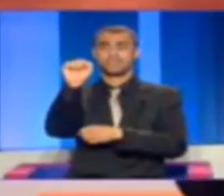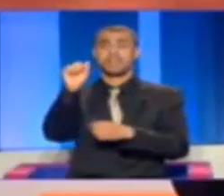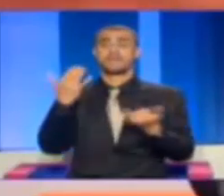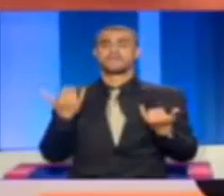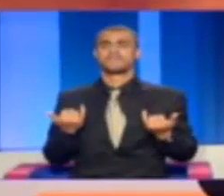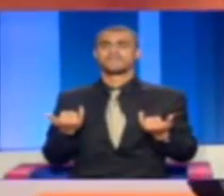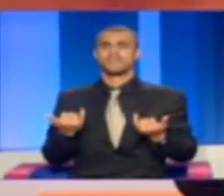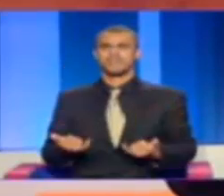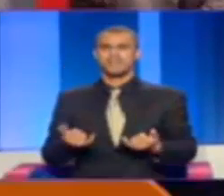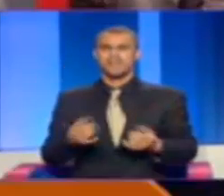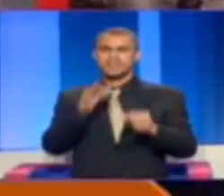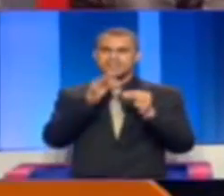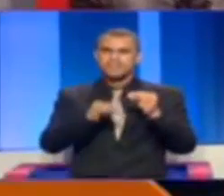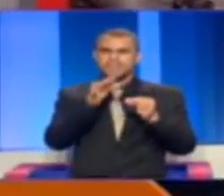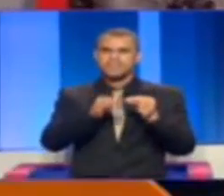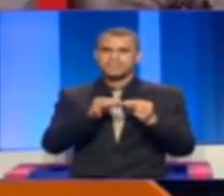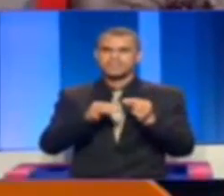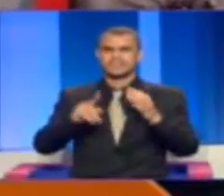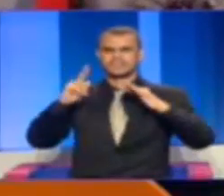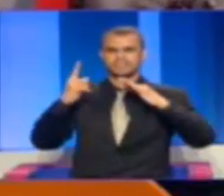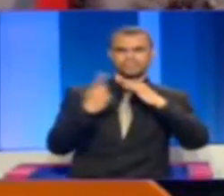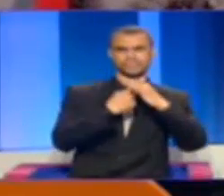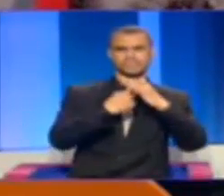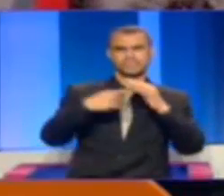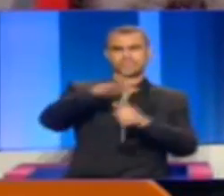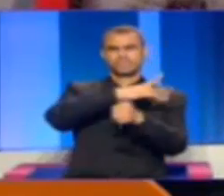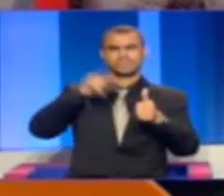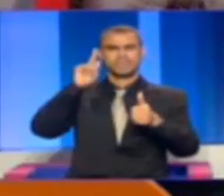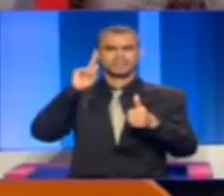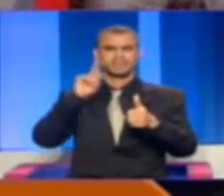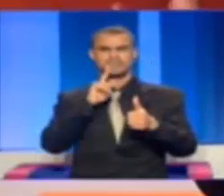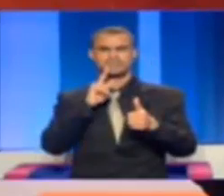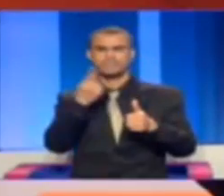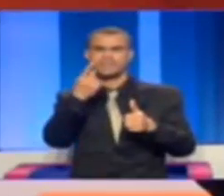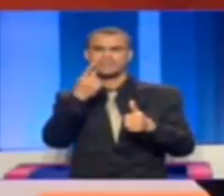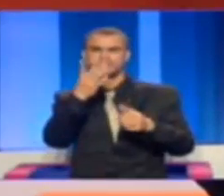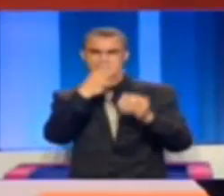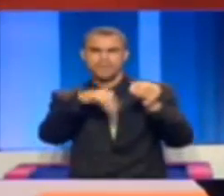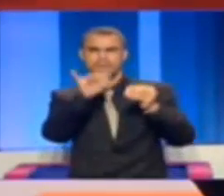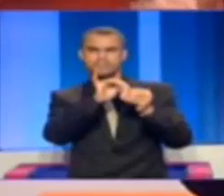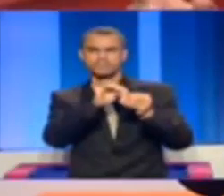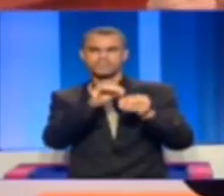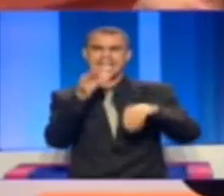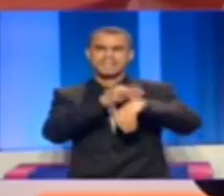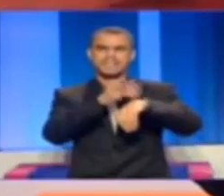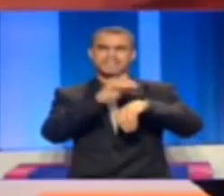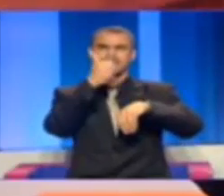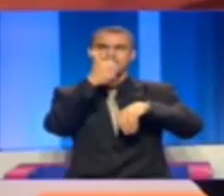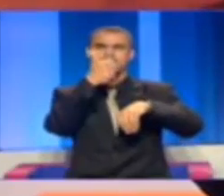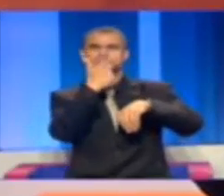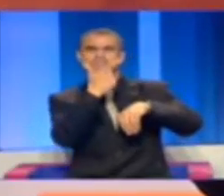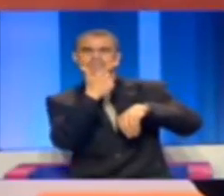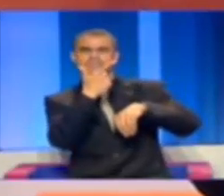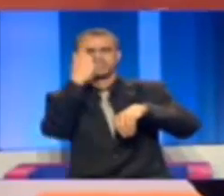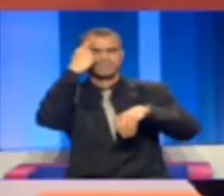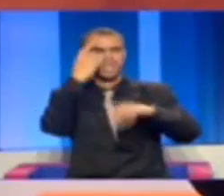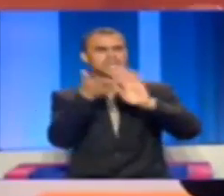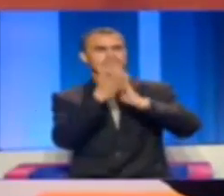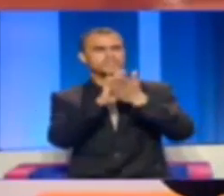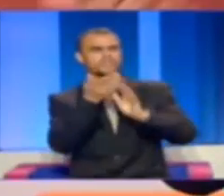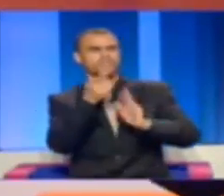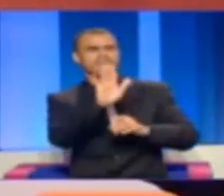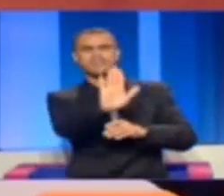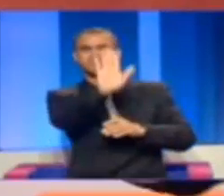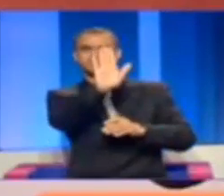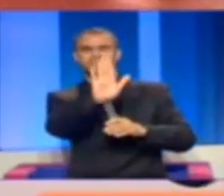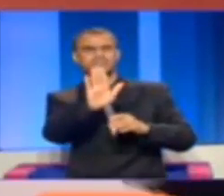واحد الخلاصات في الجانب ديال الاندماج الاجتماعي. نبغي ناخذ معك ربما في دقيقه او دقيقتين، جمعيتكم اطفال بلا صمام